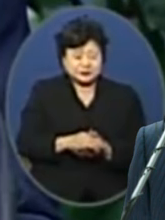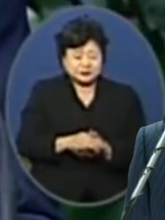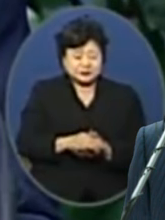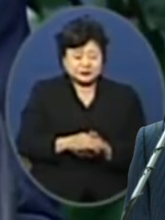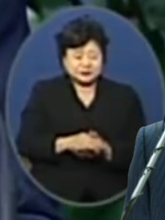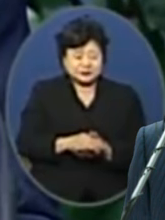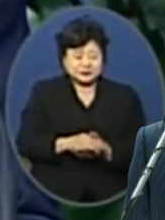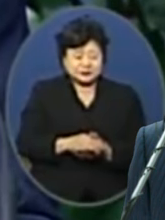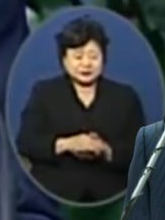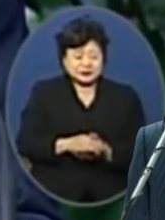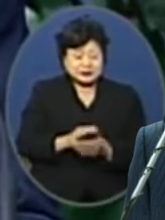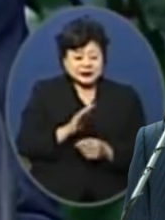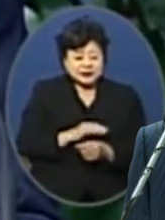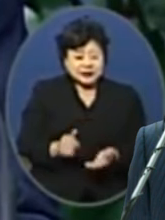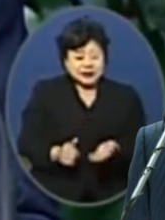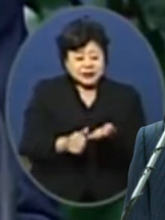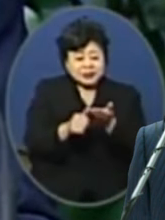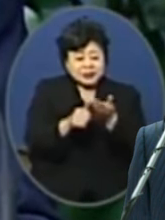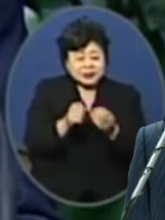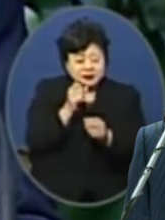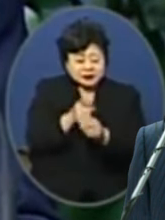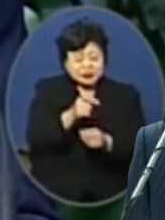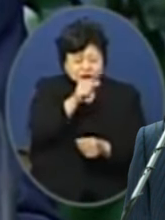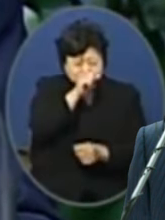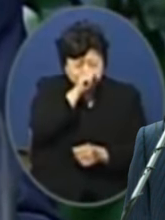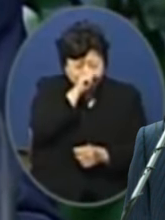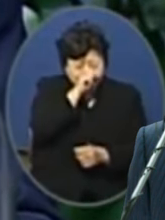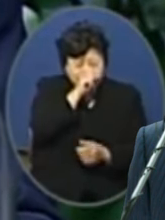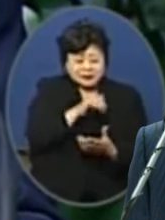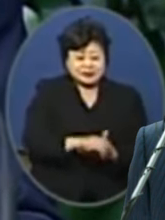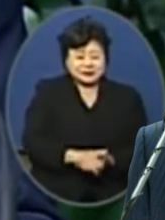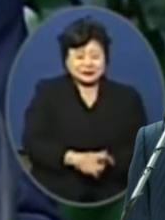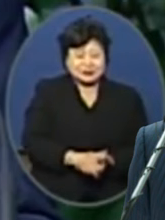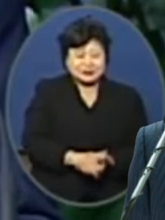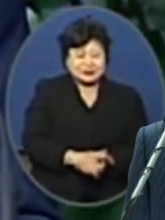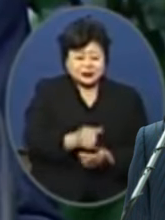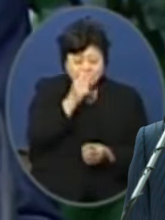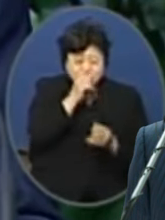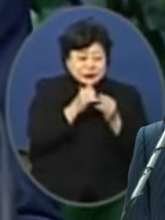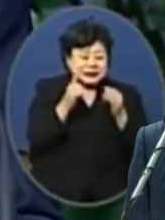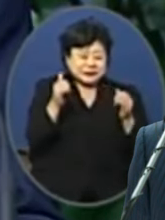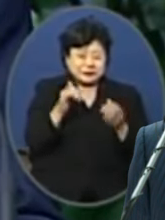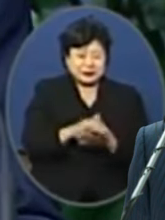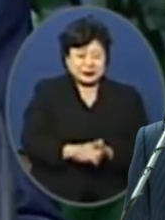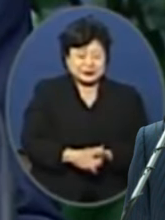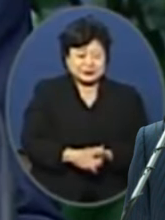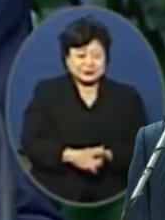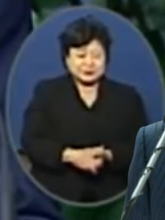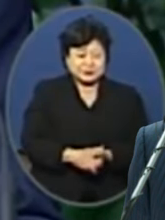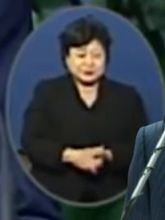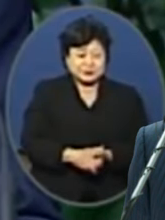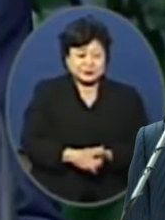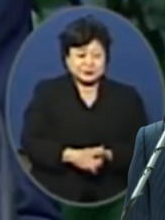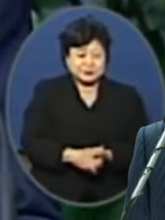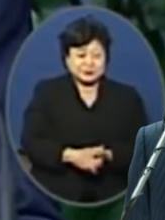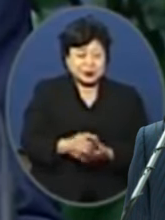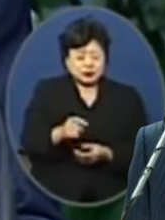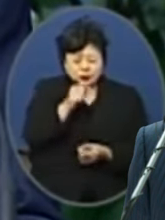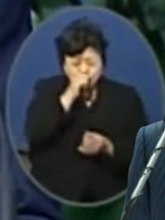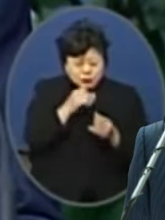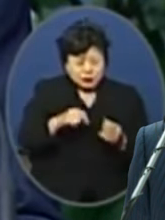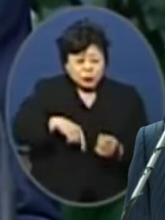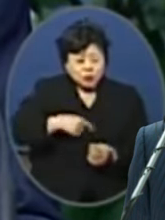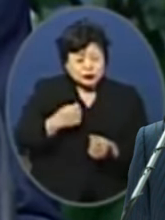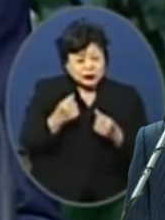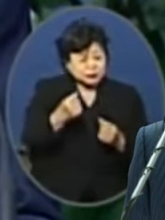길러온 사람인데 성격이 착하고 좋은 사람입니다 아멘 아무리 좋은 사람이라도 자기